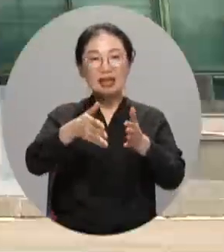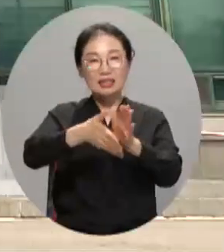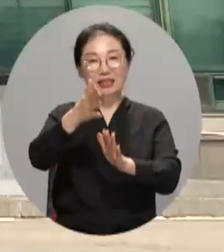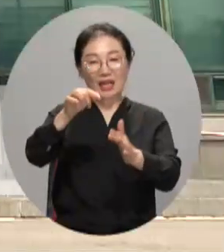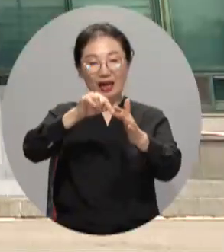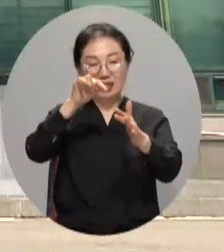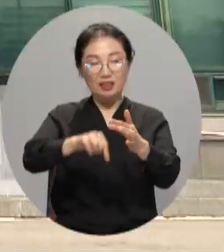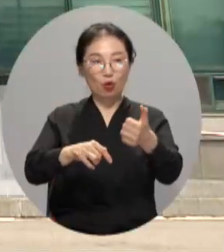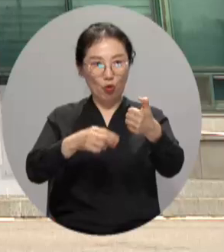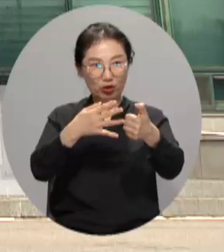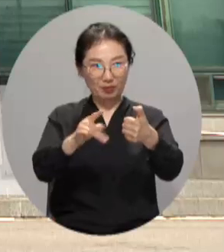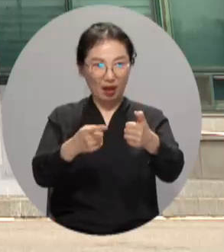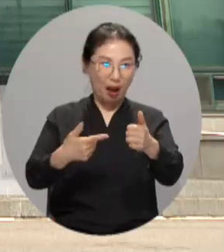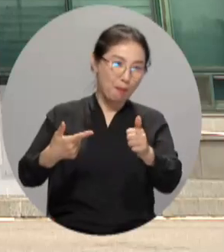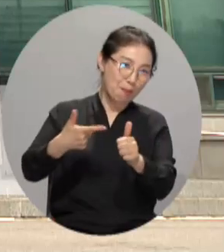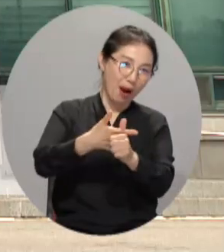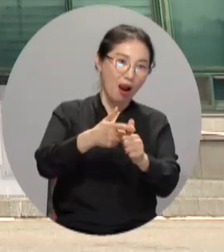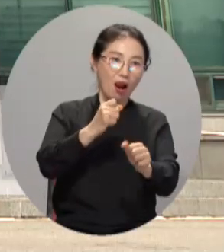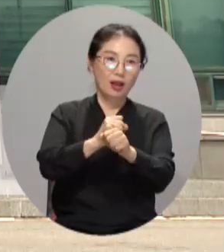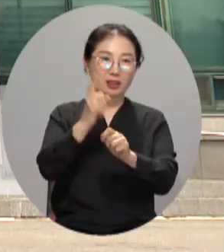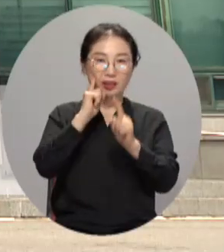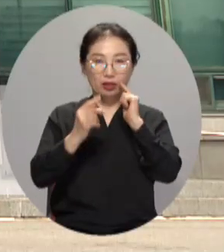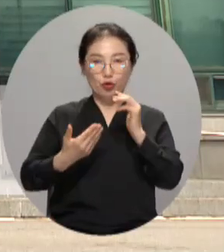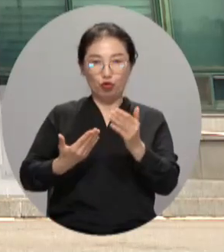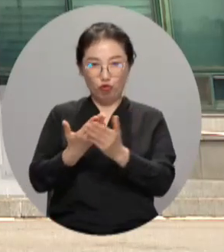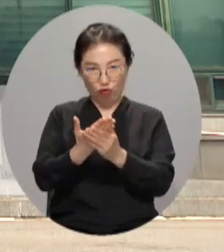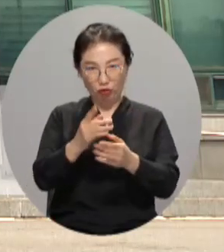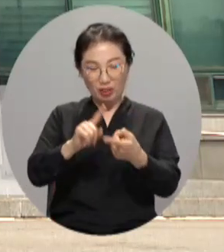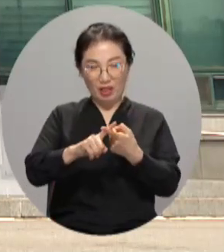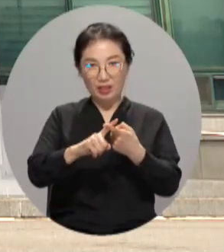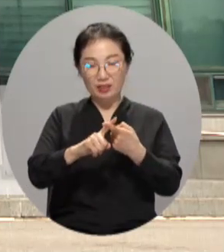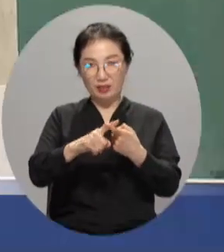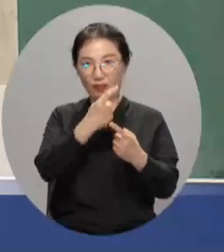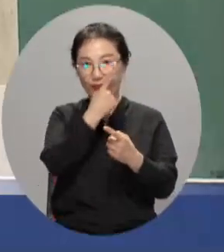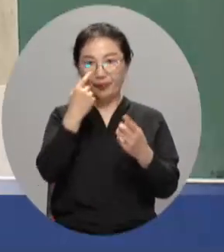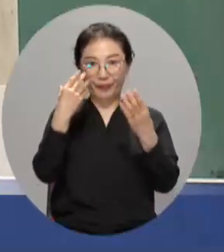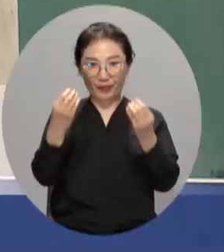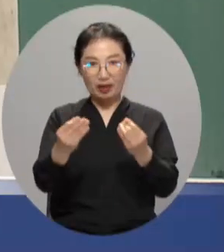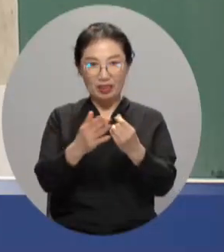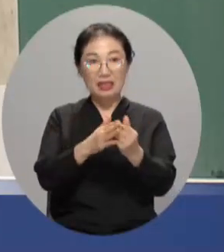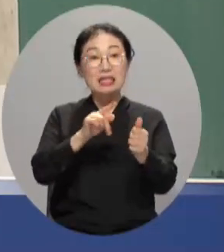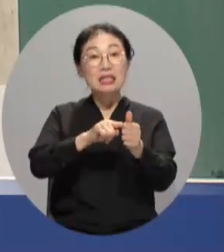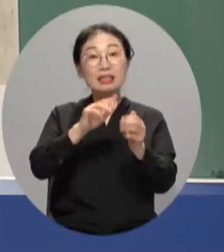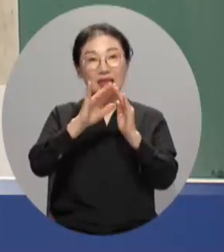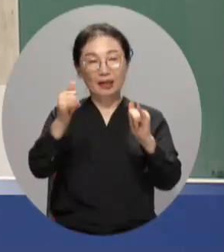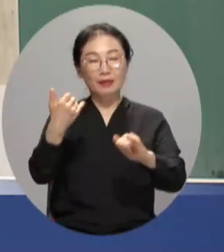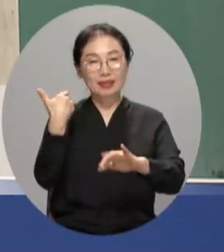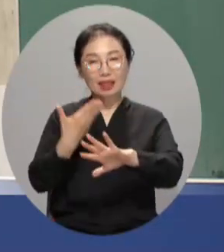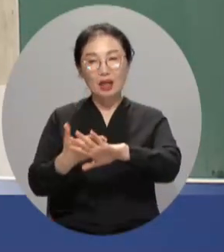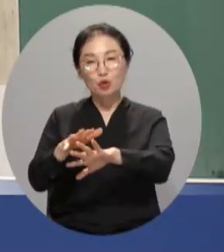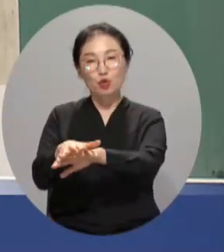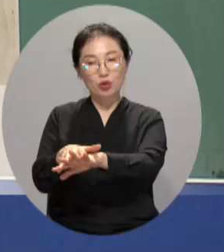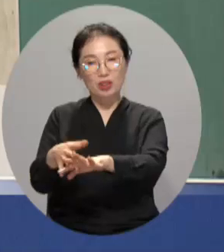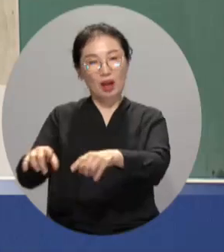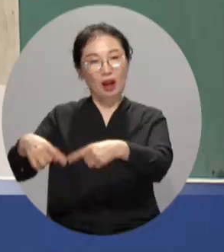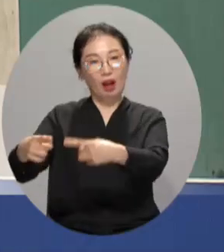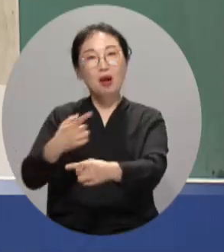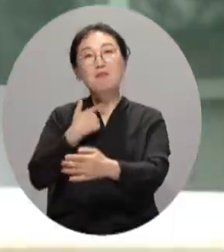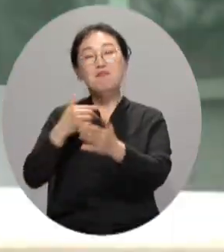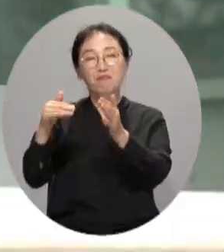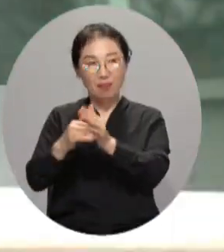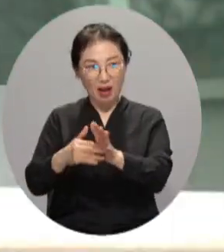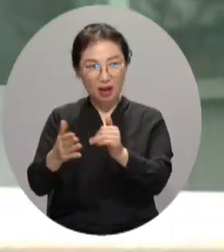50대 피해자를 흉기로 찔러 다치게 한 혐의를 받고 있습니다. 피해자는 과거 다른 조직에 몸담았던 피해자와 술을